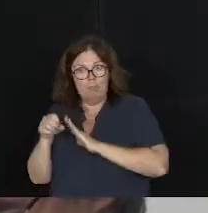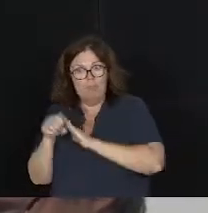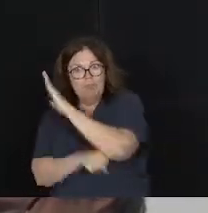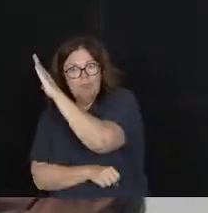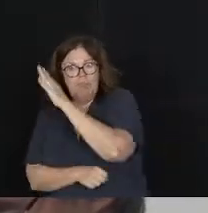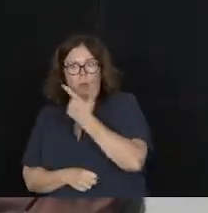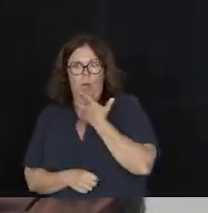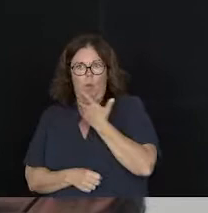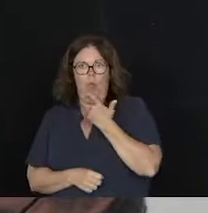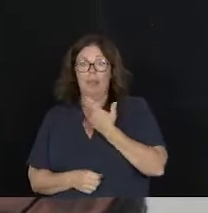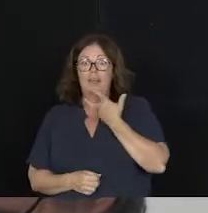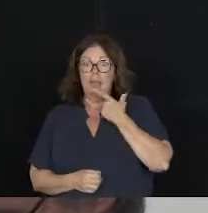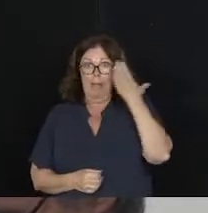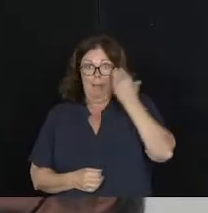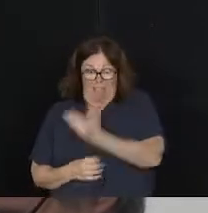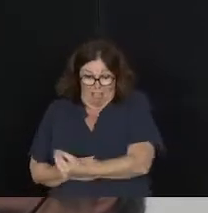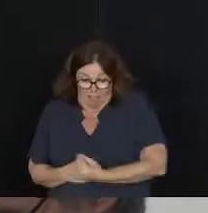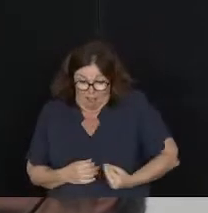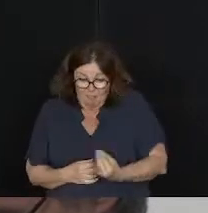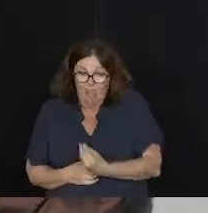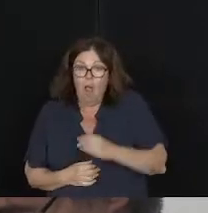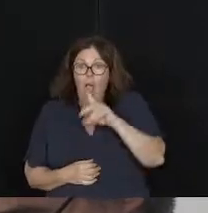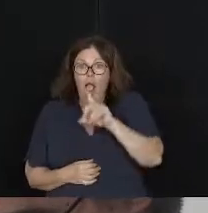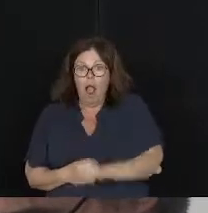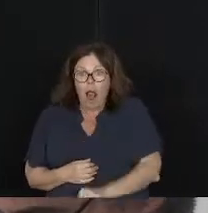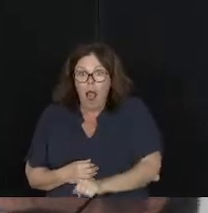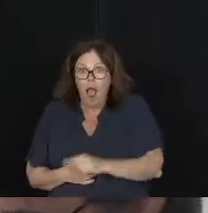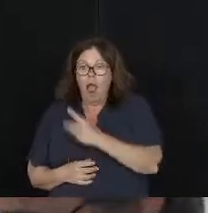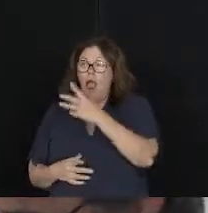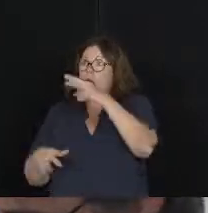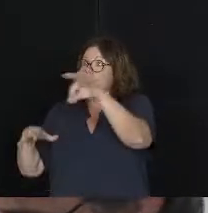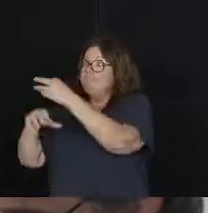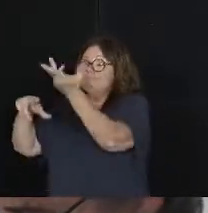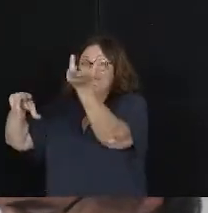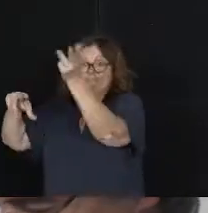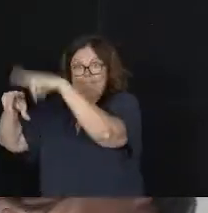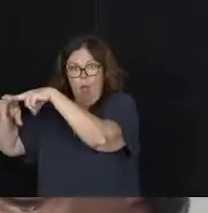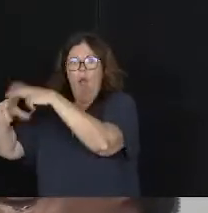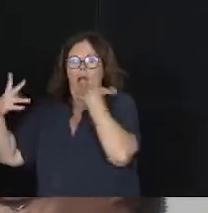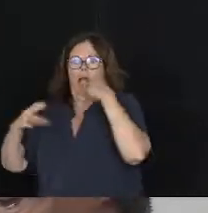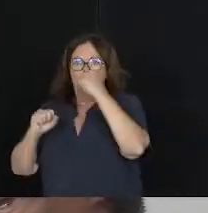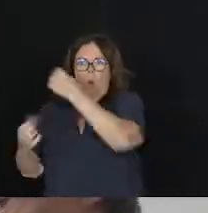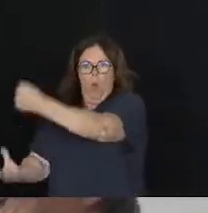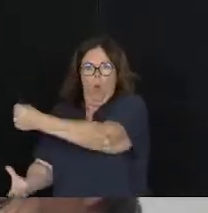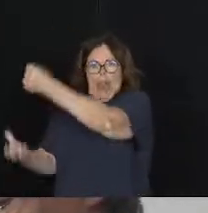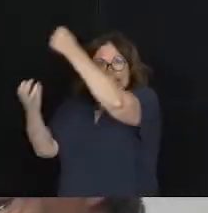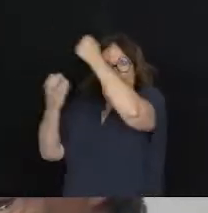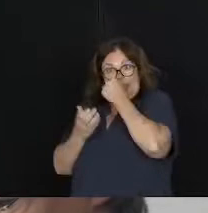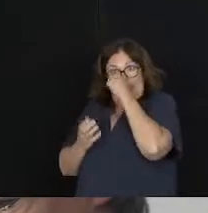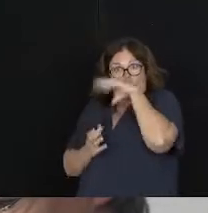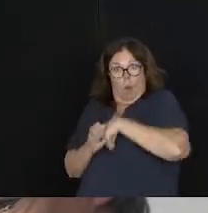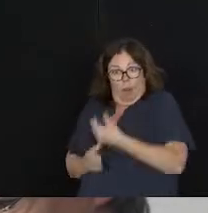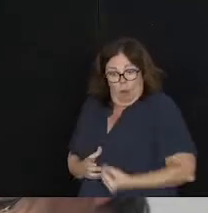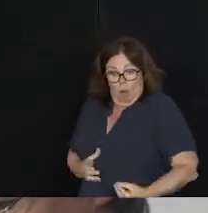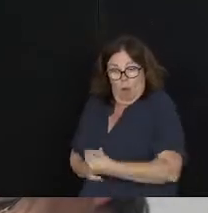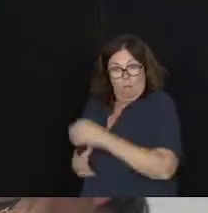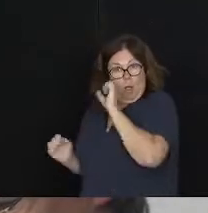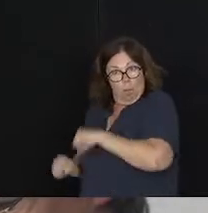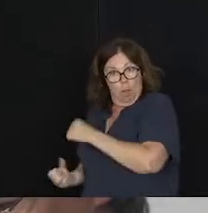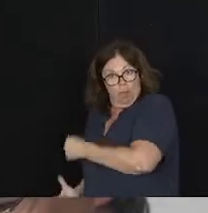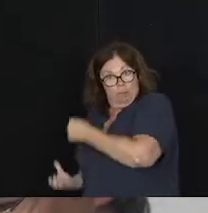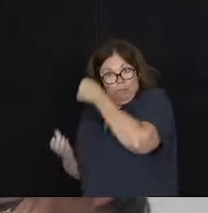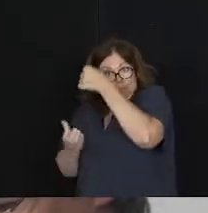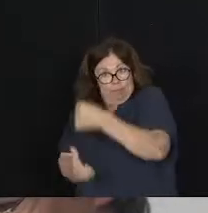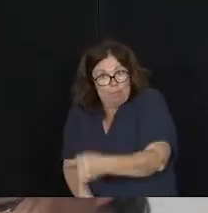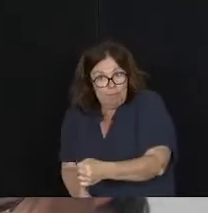futurs orphelins ou aux futures veuves d'hériter ou d'obtenir une pension, mais ils démontrent aussi que les mobilisés et leurs conjointes, eh bien,